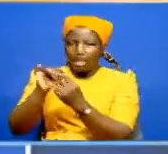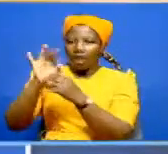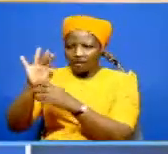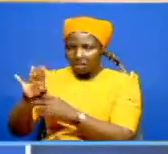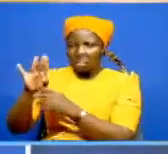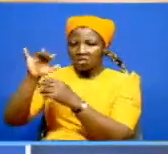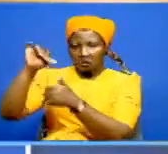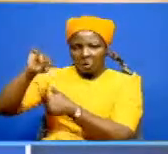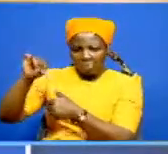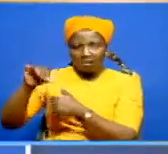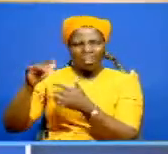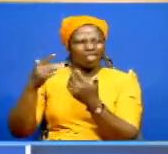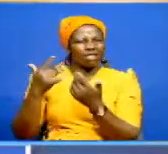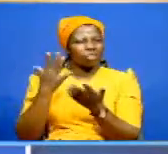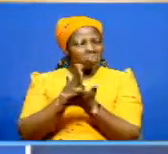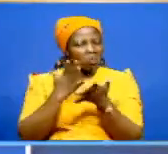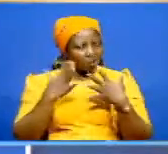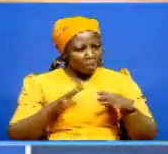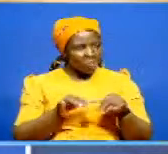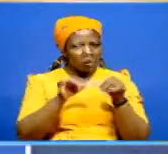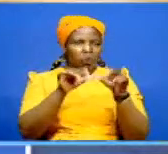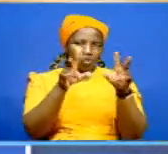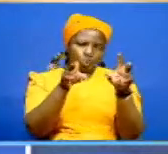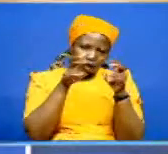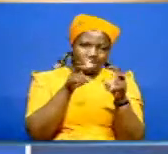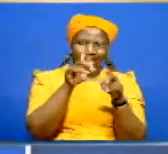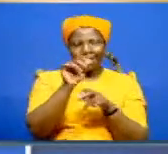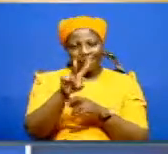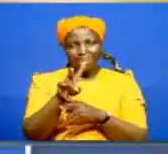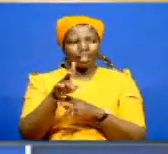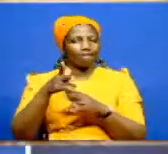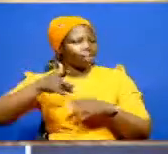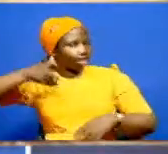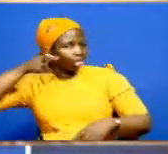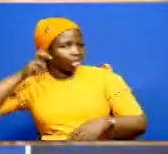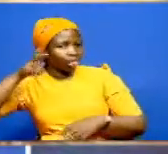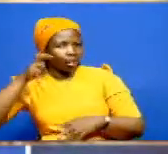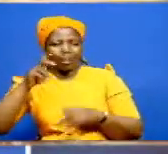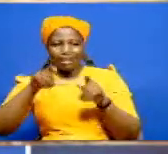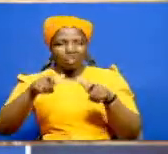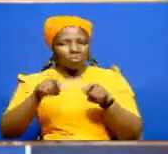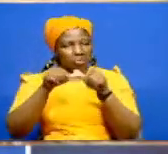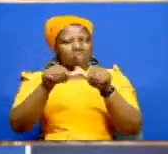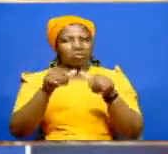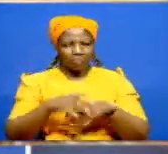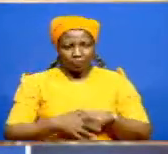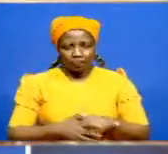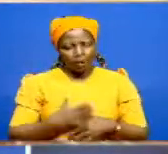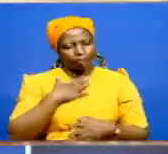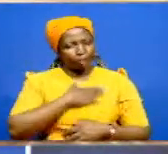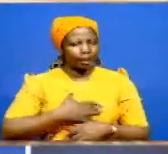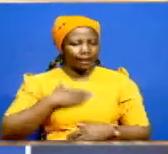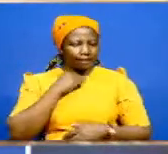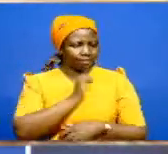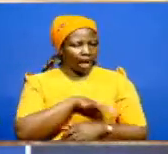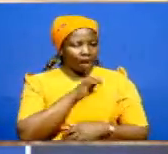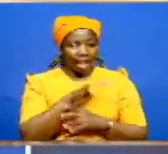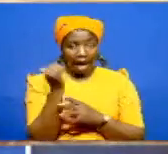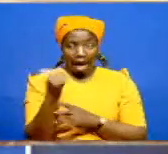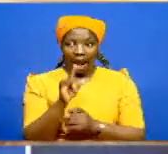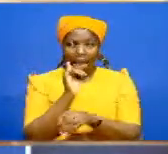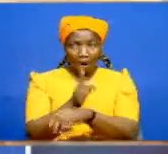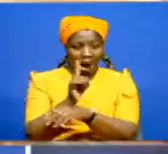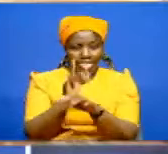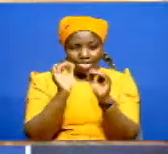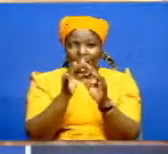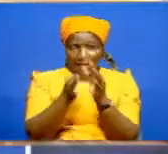kwengine. Bado watu wanatazama TV. Bado watu wanasikiliza radio. Usiwahi ogopa threats zozote.